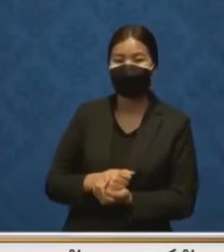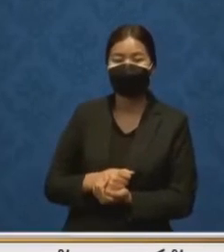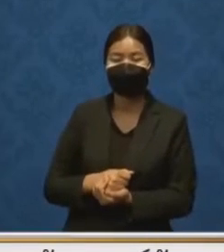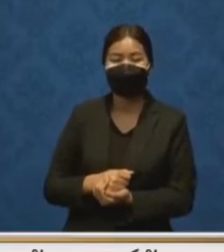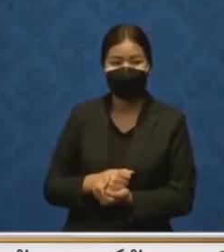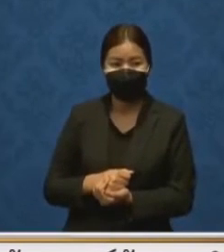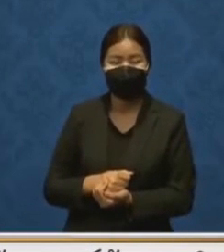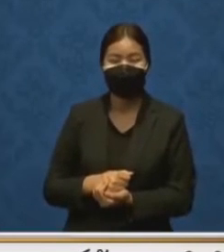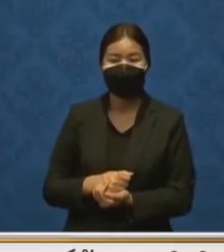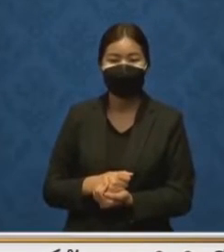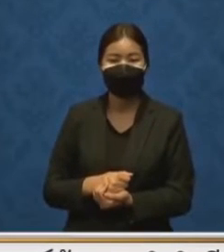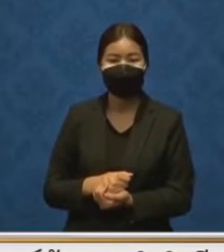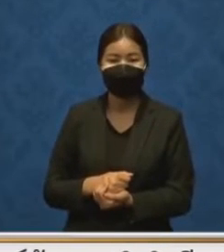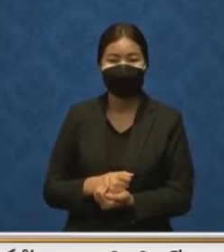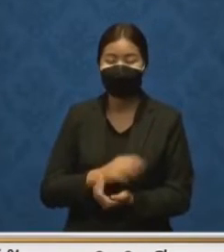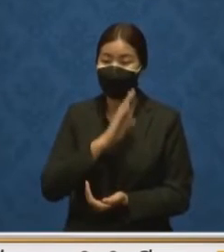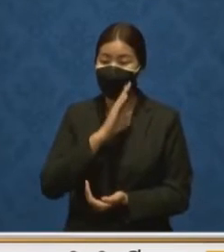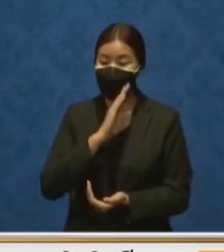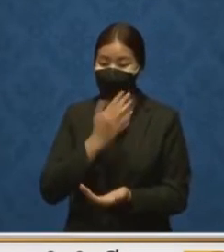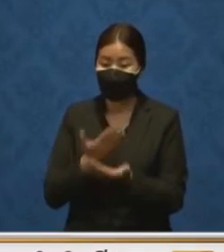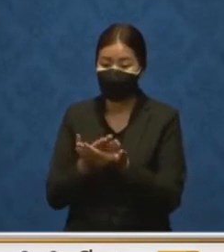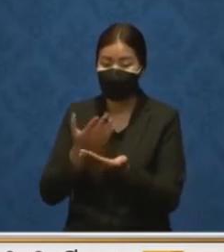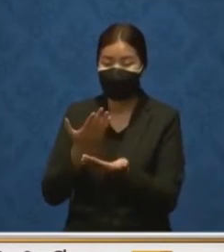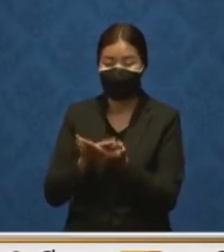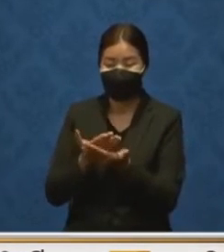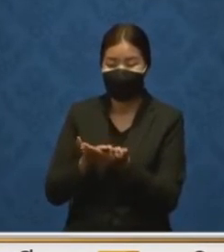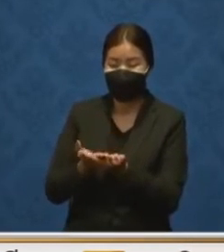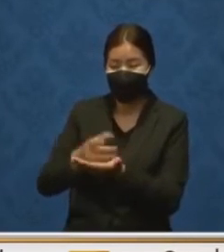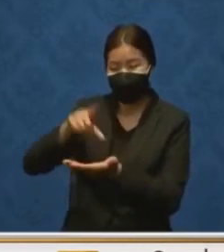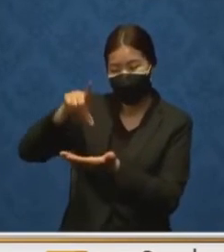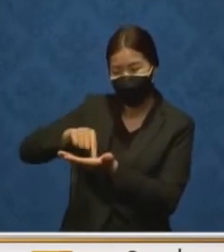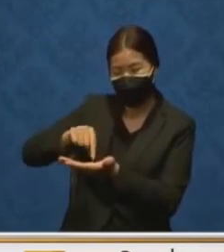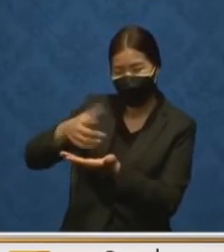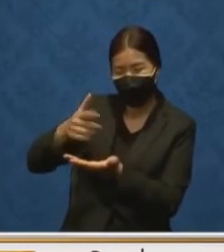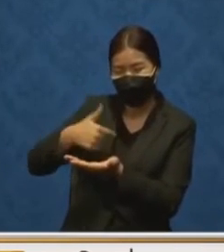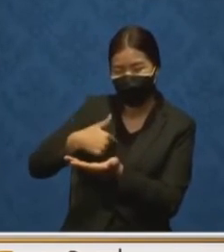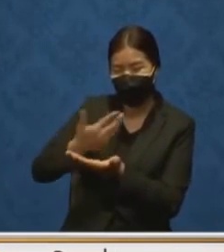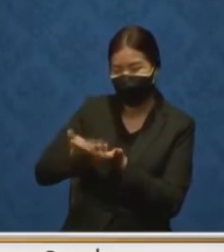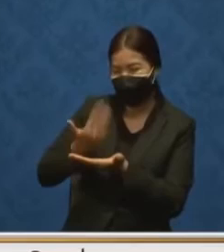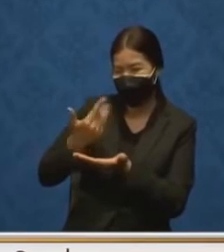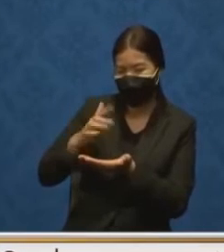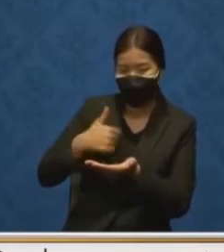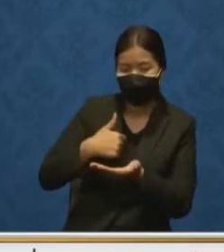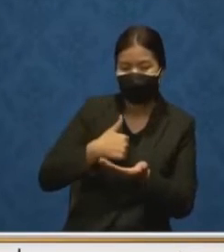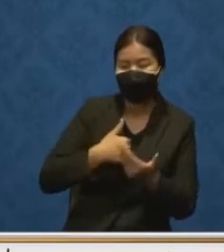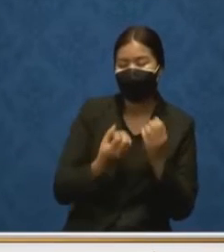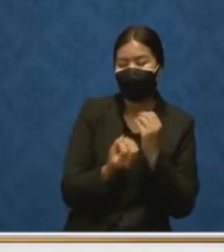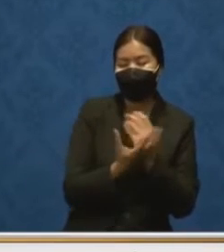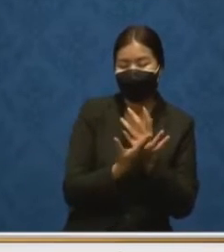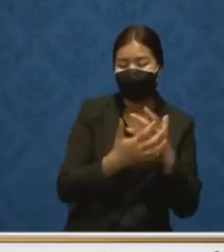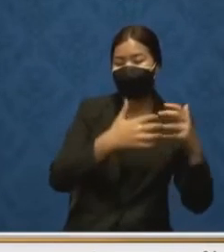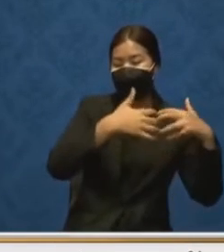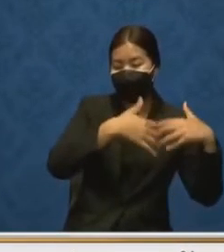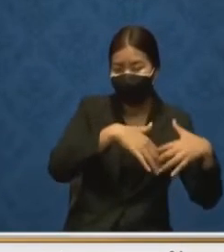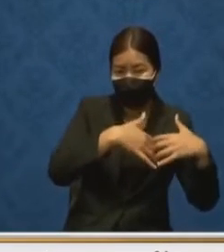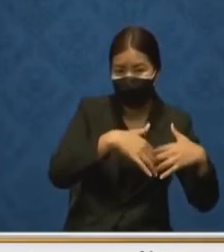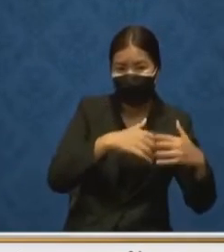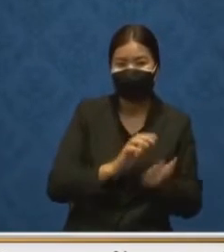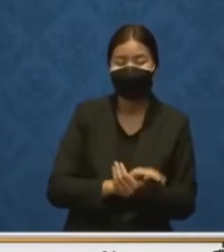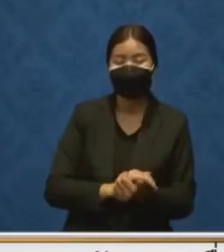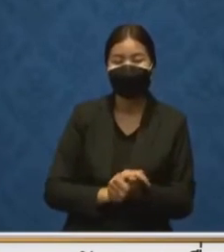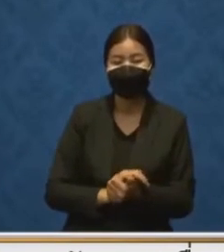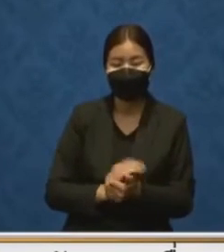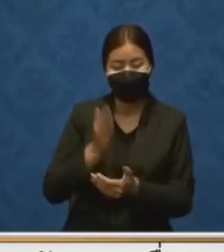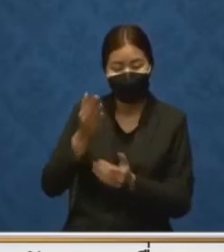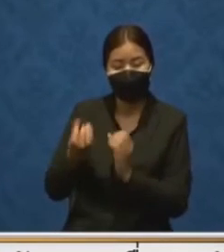นั้นก็ตไปข้นราคาถ้าไม่ใหขึ้นราคาก็ไม่คุมที่จะผลิตสุดท้ายจะมีปัหาใหม่ตามมานอกจากปัหารา